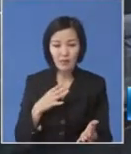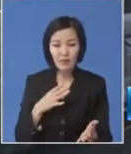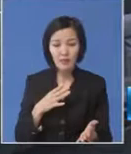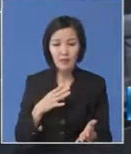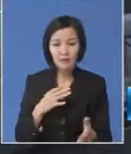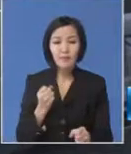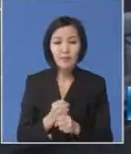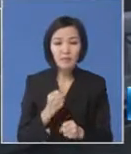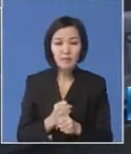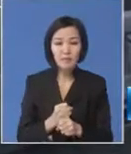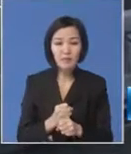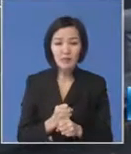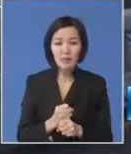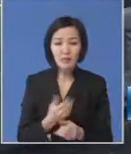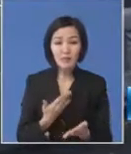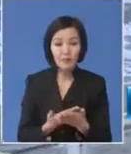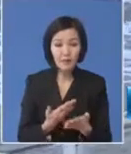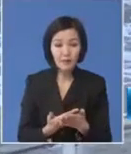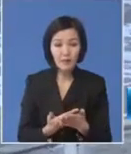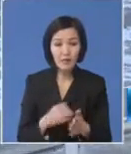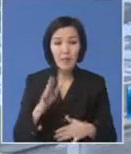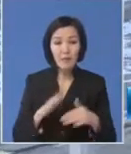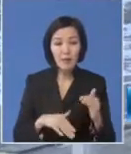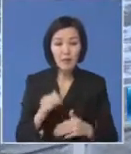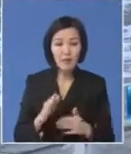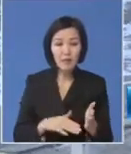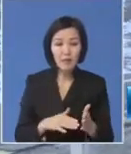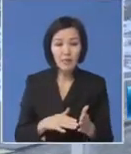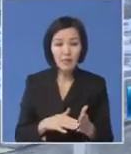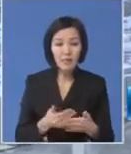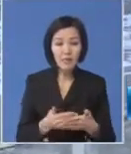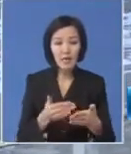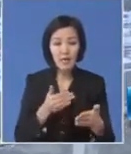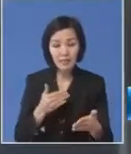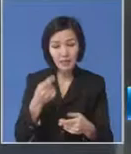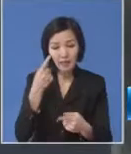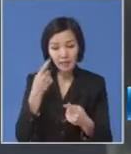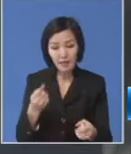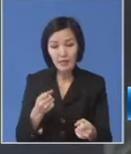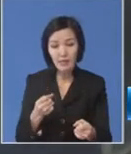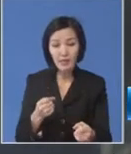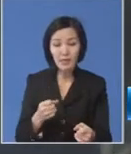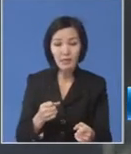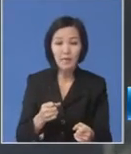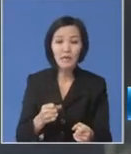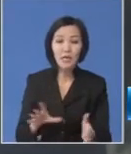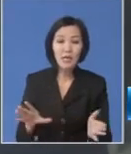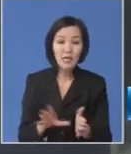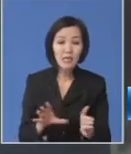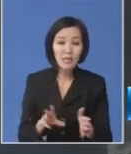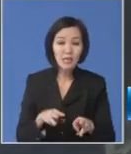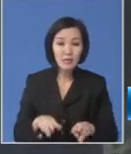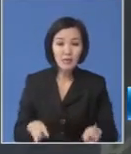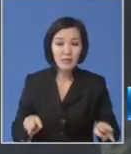баға енді негізсіз өспейді. Мамандар мәліметінше кәсіпкерлер бағаның өзгеретінін алдын ала білген. Яғни еліміздің энергетика министрлігі қаңтардан